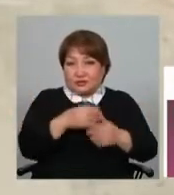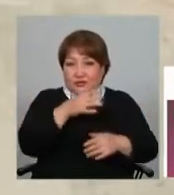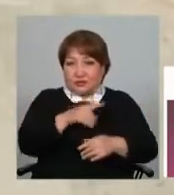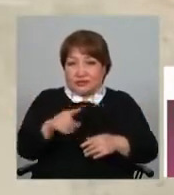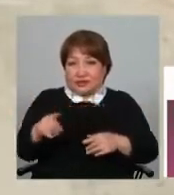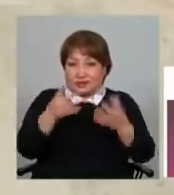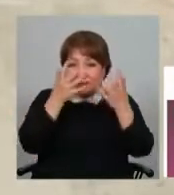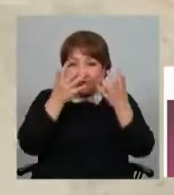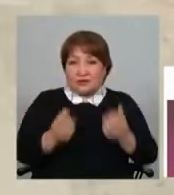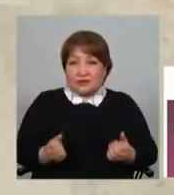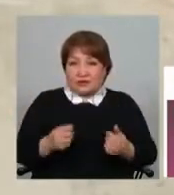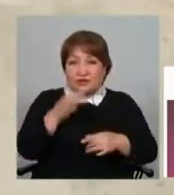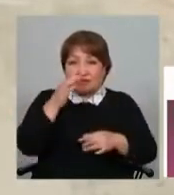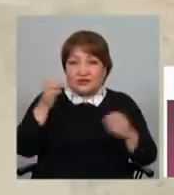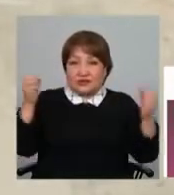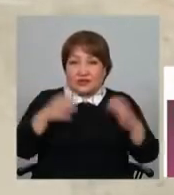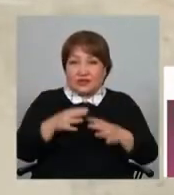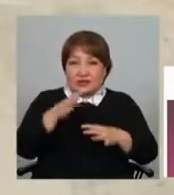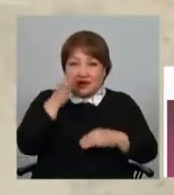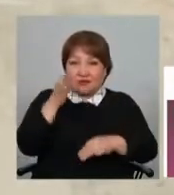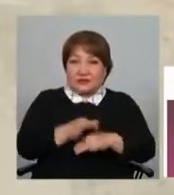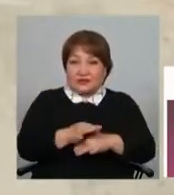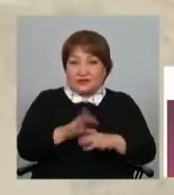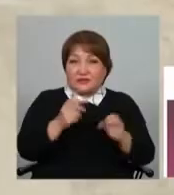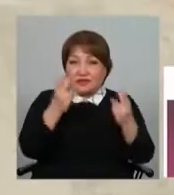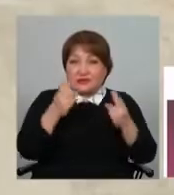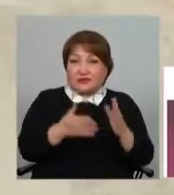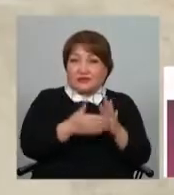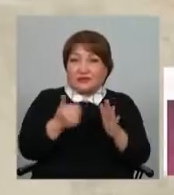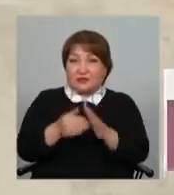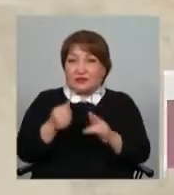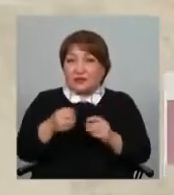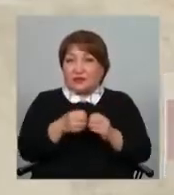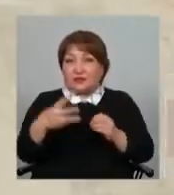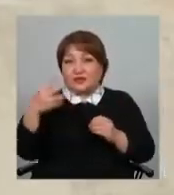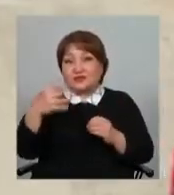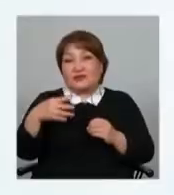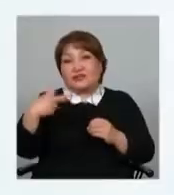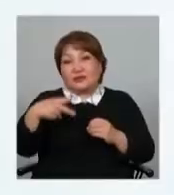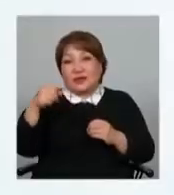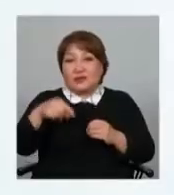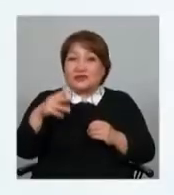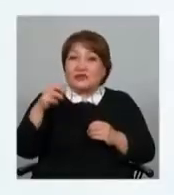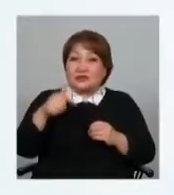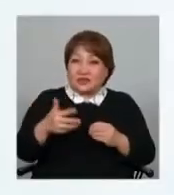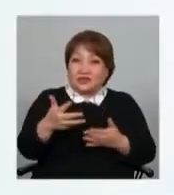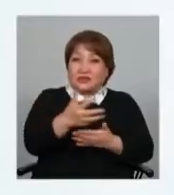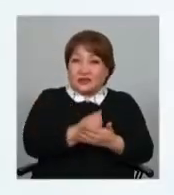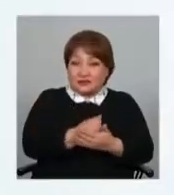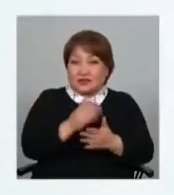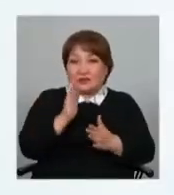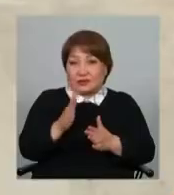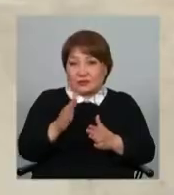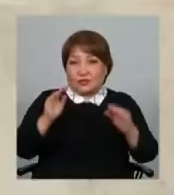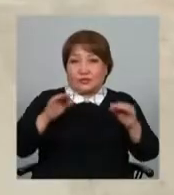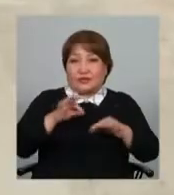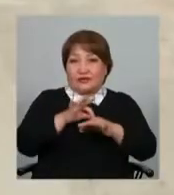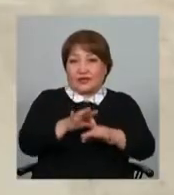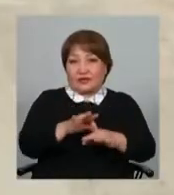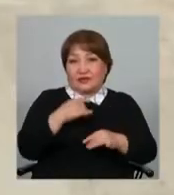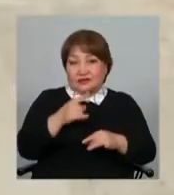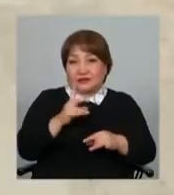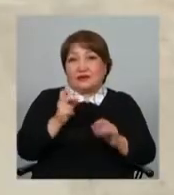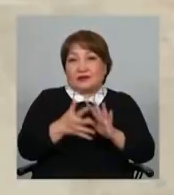Өткенде жарыққа жауапты мамандарды шақырғанбыз. Олар 15-20 мың теңгеден жинасаңдар қойып береміз деп кетті. Бұны қалай түсінуге болады? Ондай қаржы